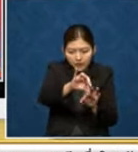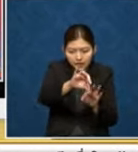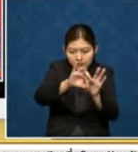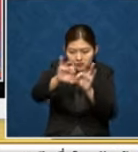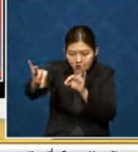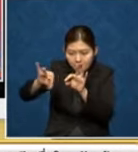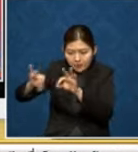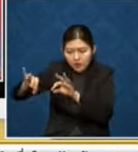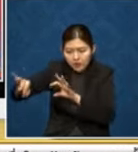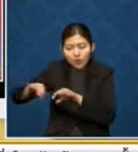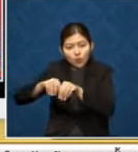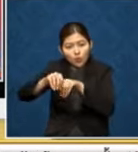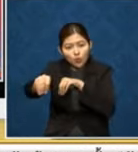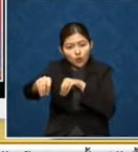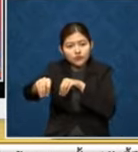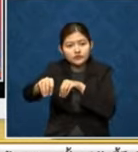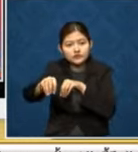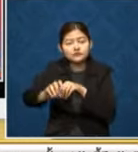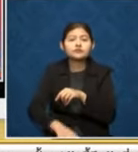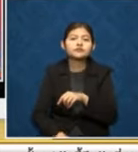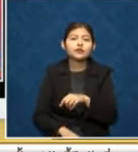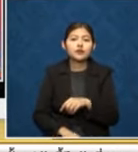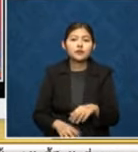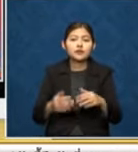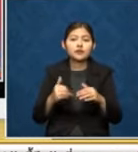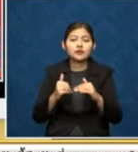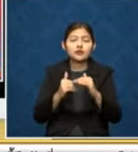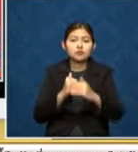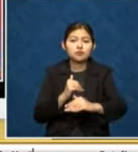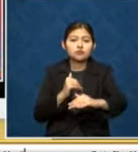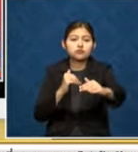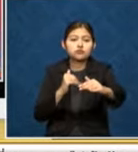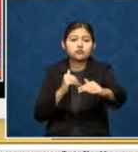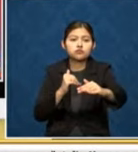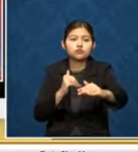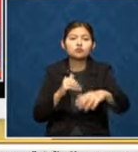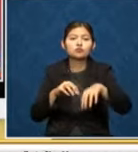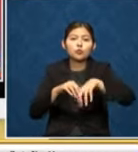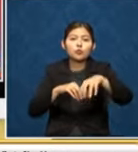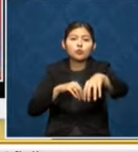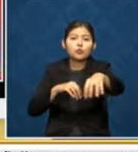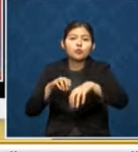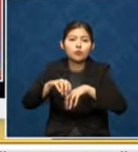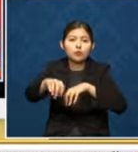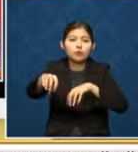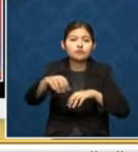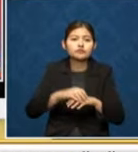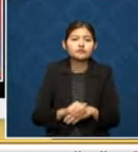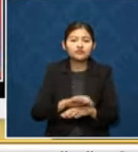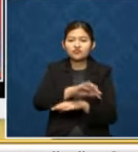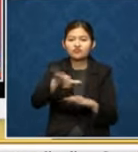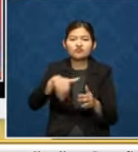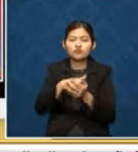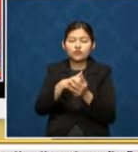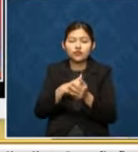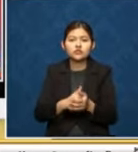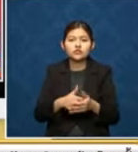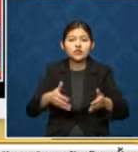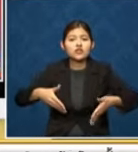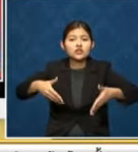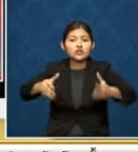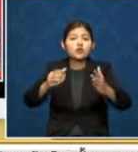ณ13กิโลครับและถนนในโนนอุดมไปบ้านเซินอีกประมาณ5กิโลไปยังตัวอำเภอสวนคูหาทั้งหมดนี้คือถนนท